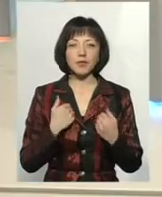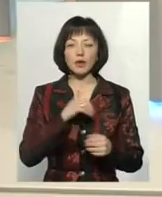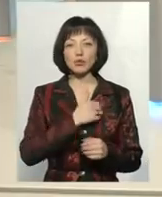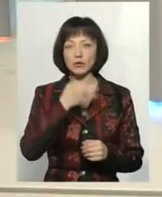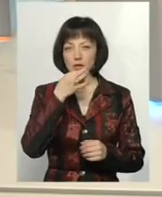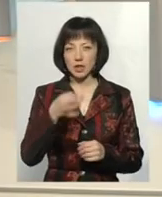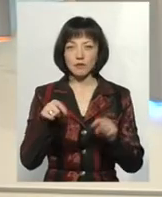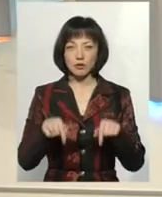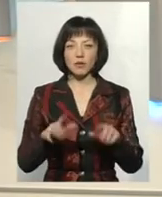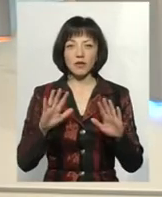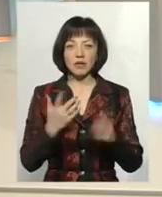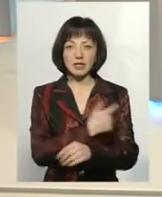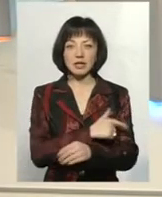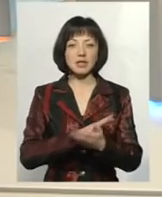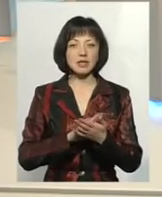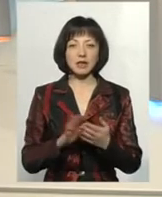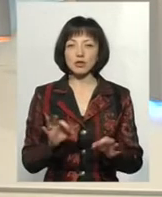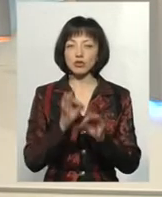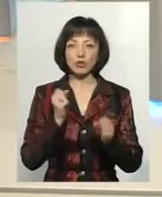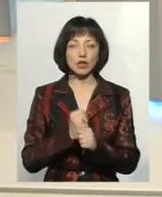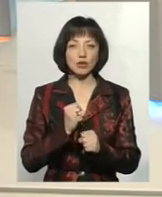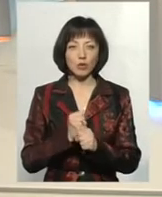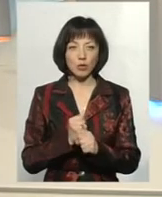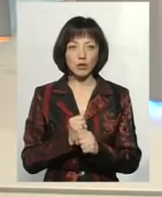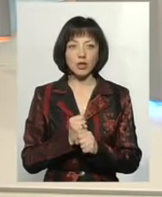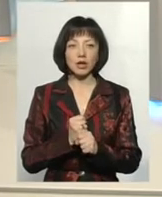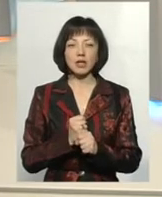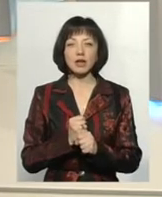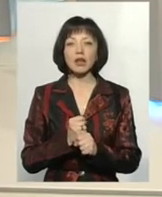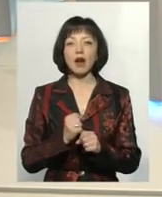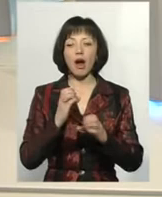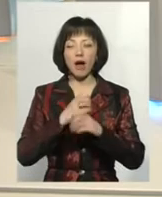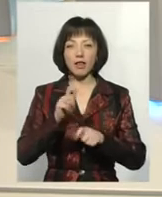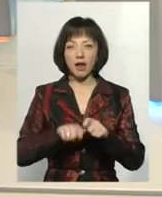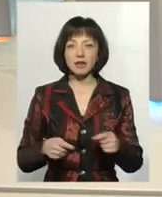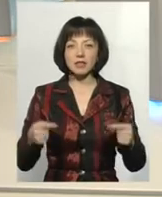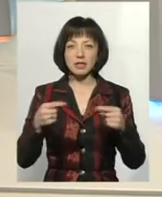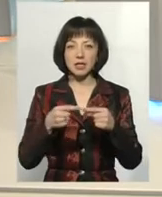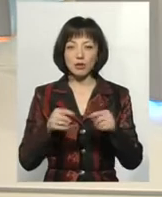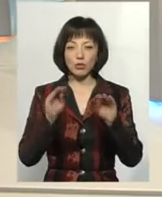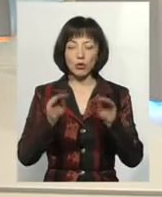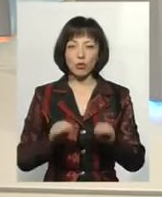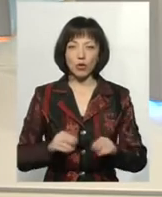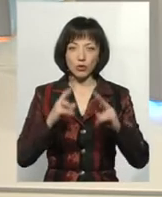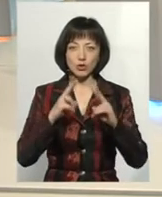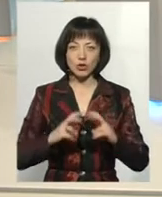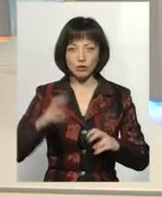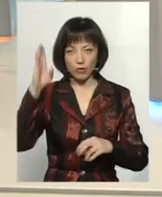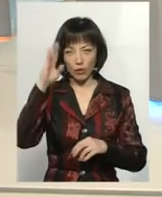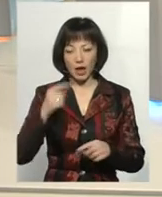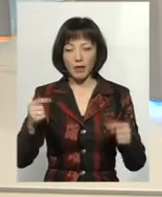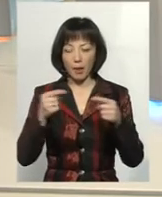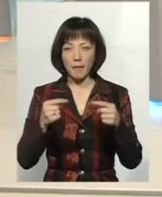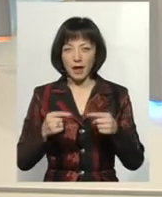випадку ні, тут санстанція нічого не зробить, тому що санстанція робить аналізи згідно певних протоколів, досліджує воду на певні